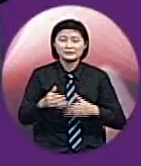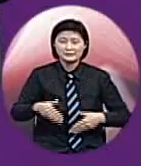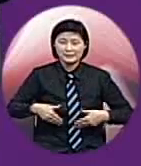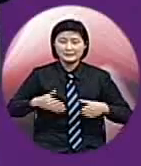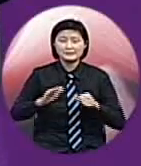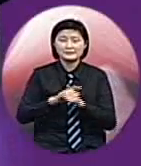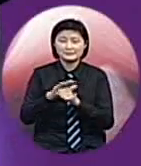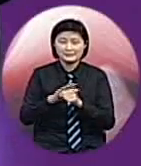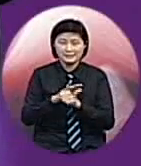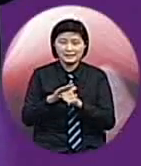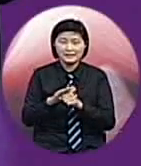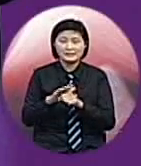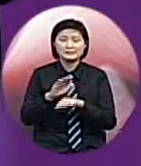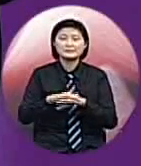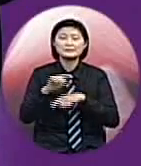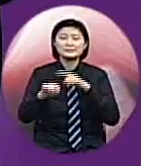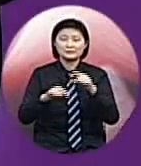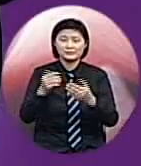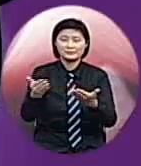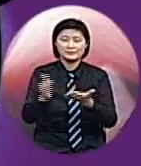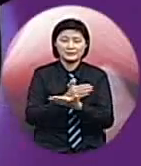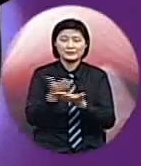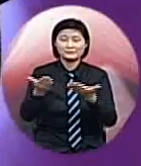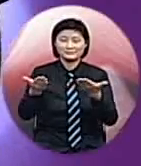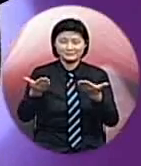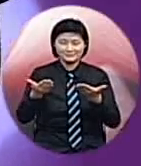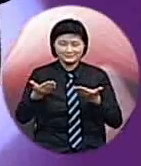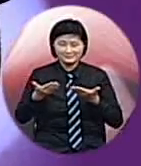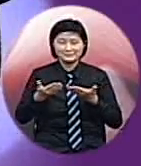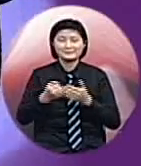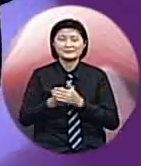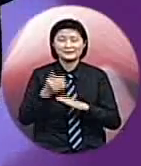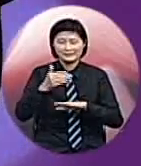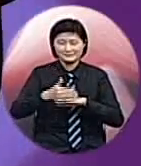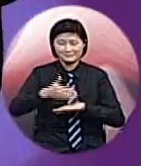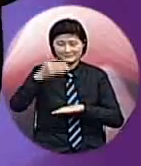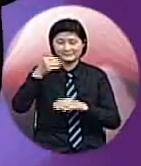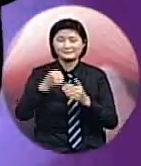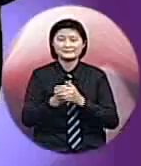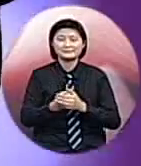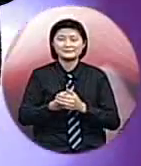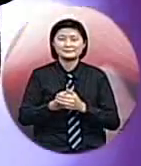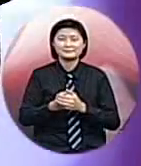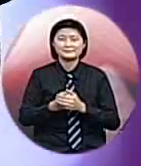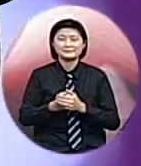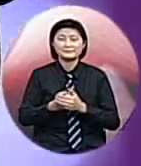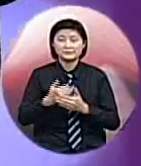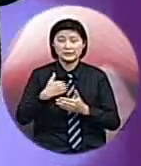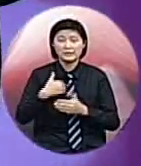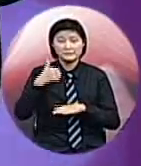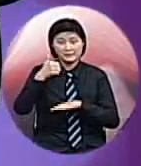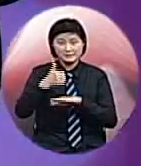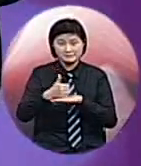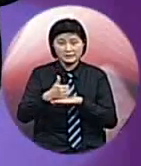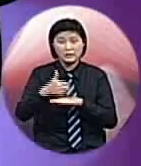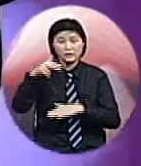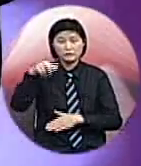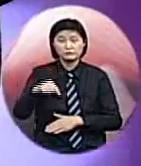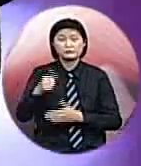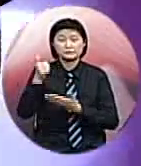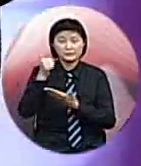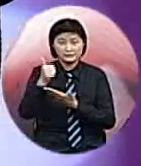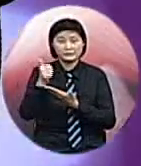청을 또 몸소 실청을 나눔에 실천해 주신 분들께 감사드립니다. 네, 고맙습니다. 저희는 끝으로 우리